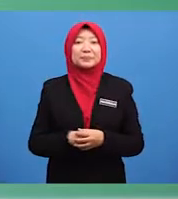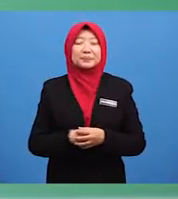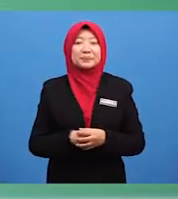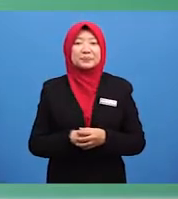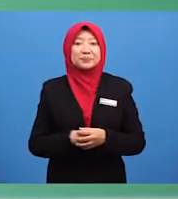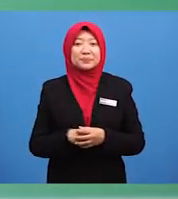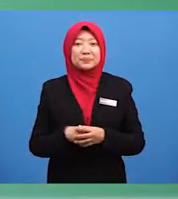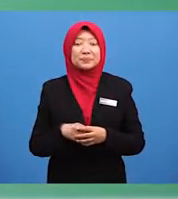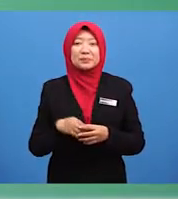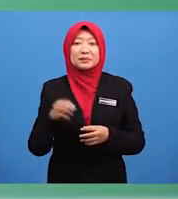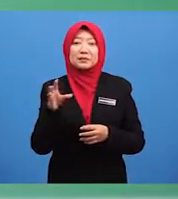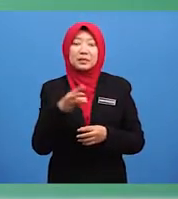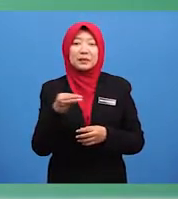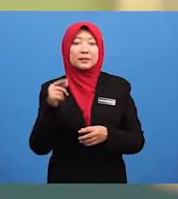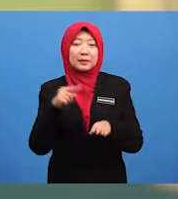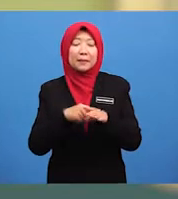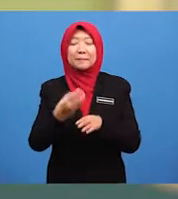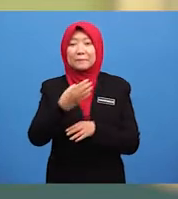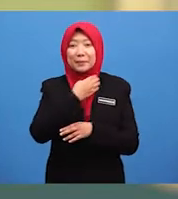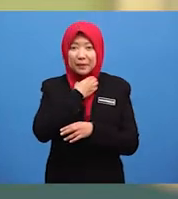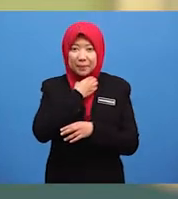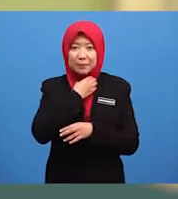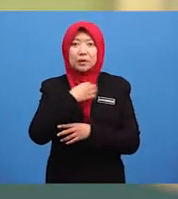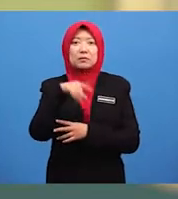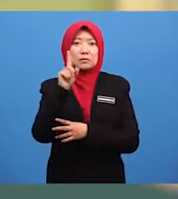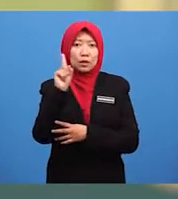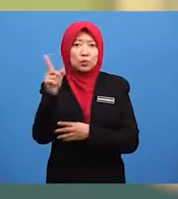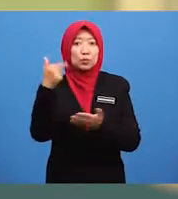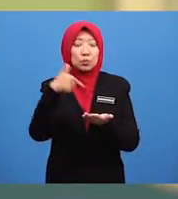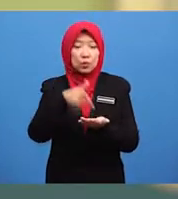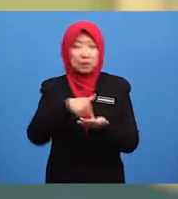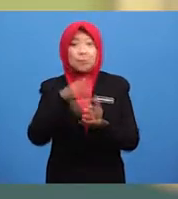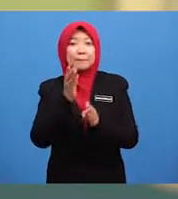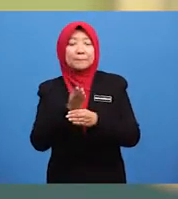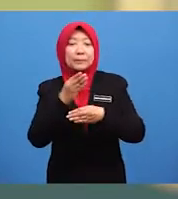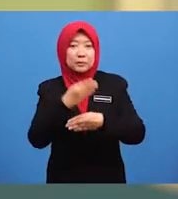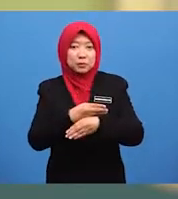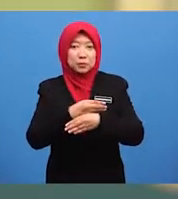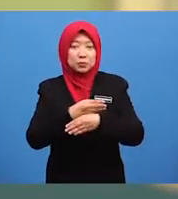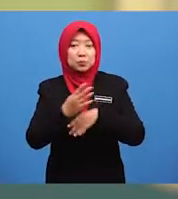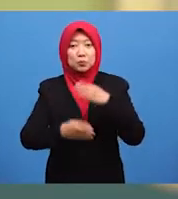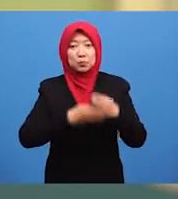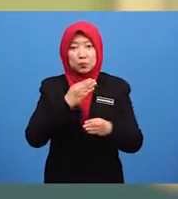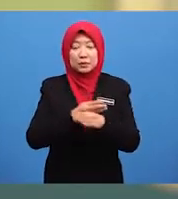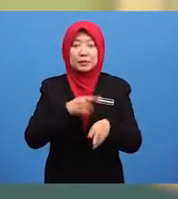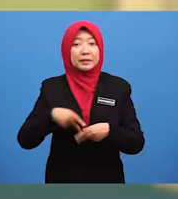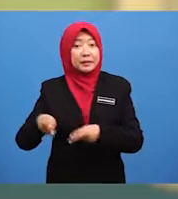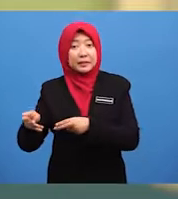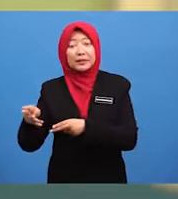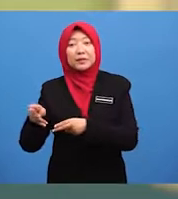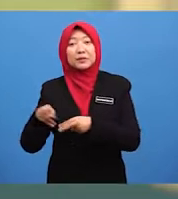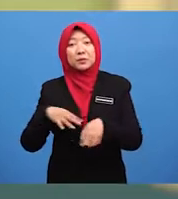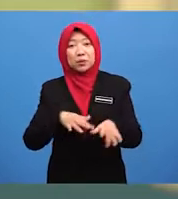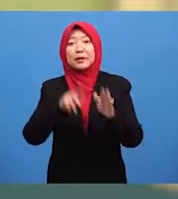Delta Krian Perak. Terdapat satu lagi bentuk muka bumi yang terdapat di hilir sungai,